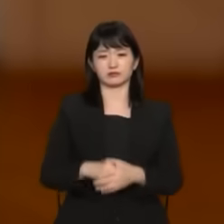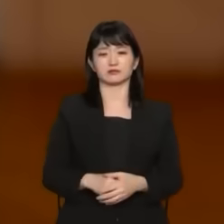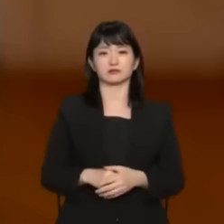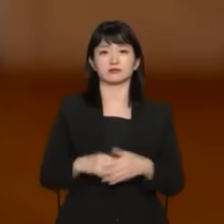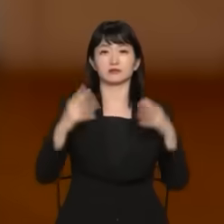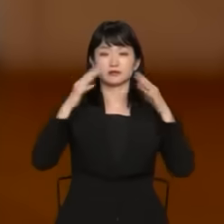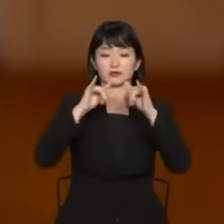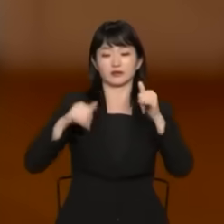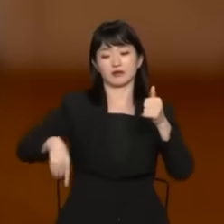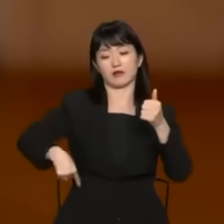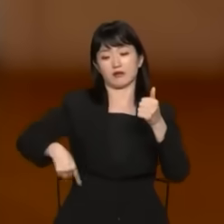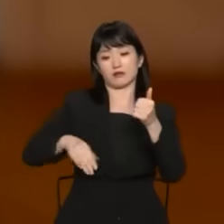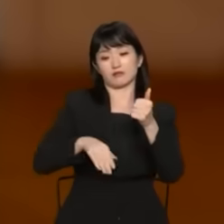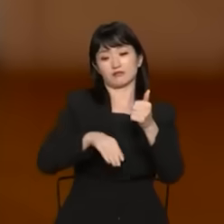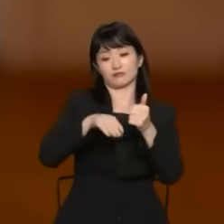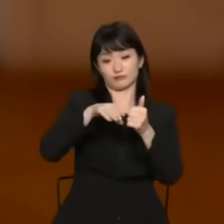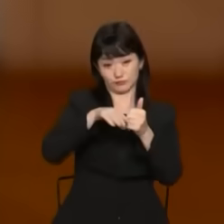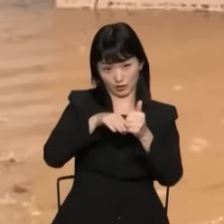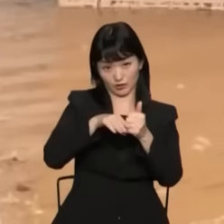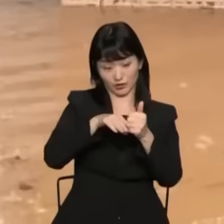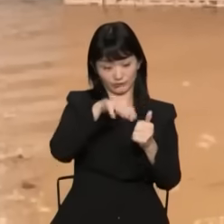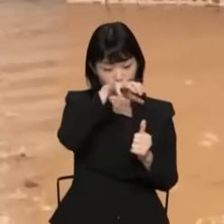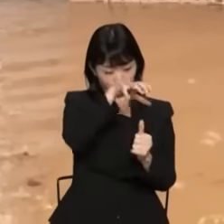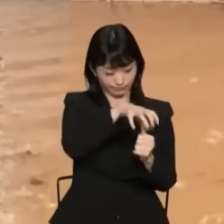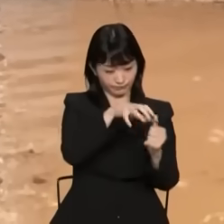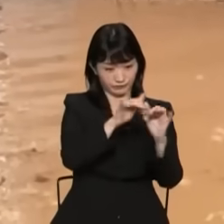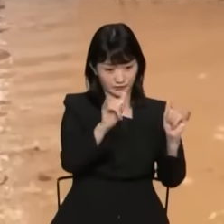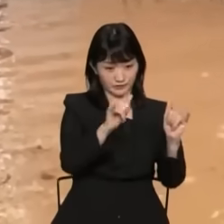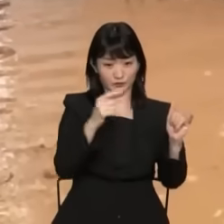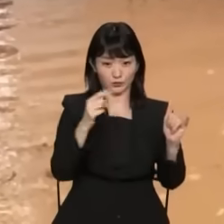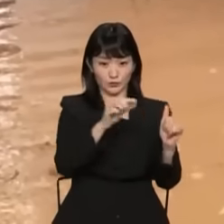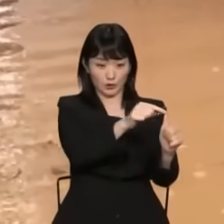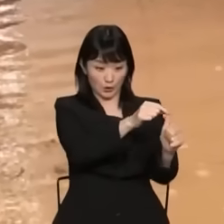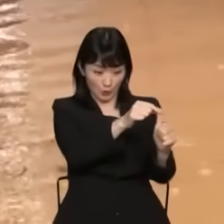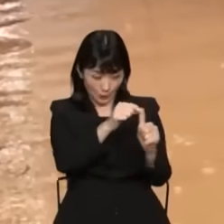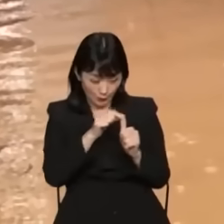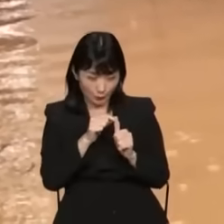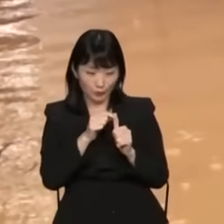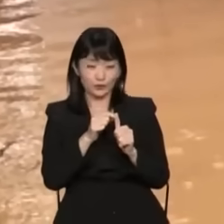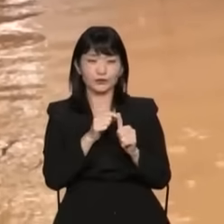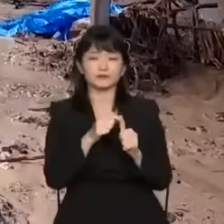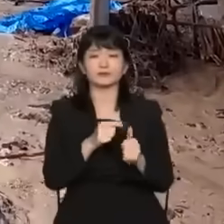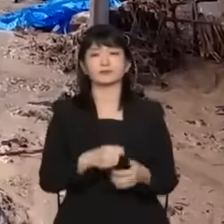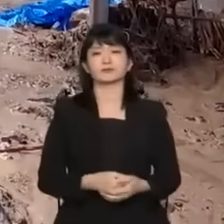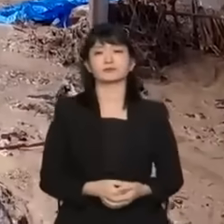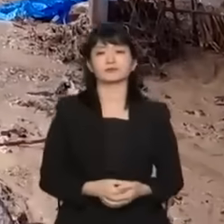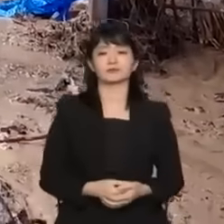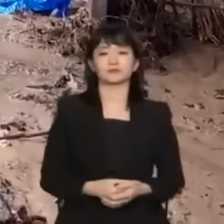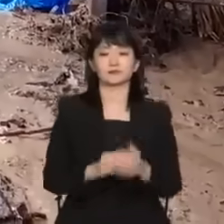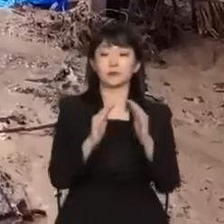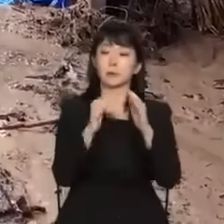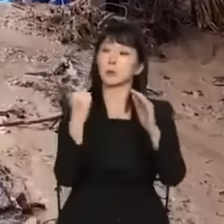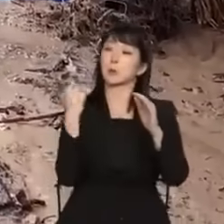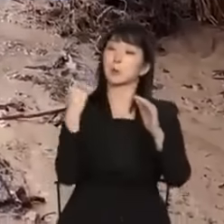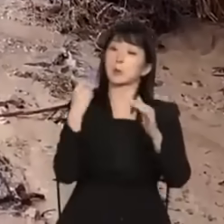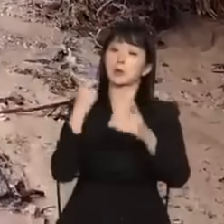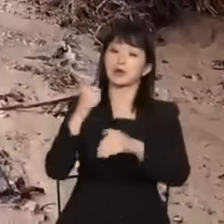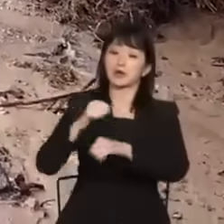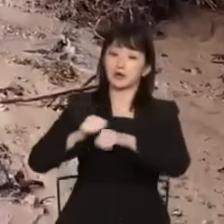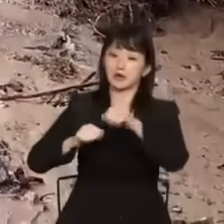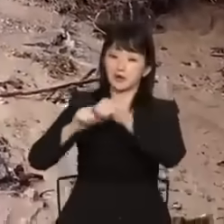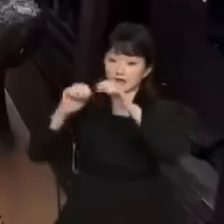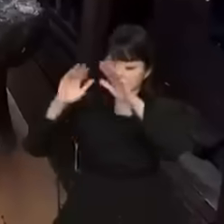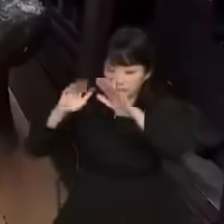허리 높이까지 차오른 물에 고립됐던 주민들은 소방대원의 도움을 받아 집에서 빠져나왔습니다. 집 뒤편 둑이 무너지며